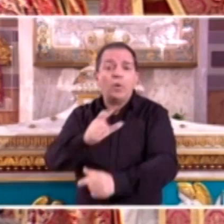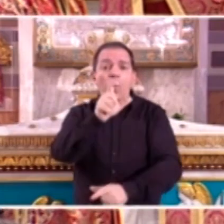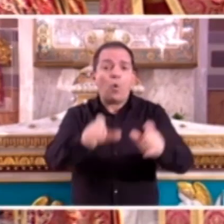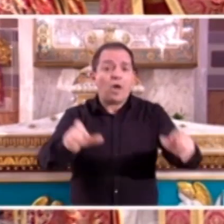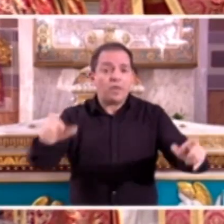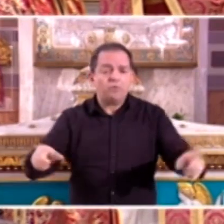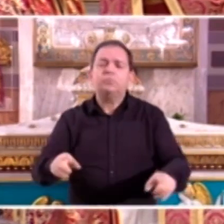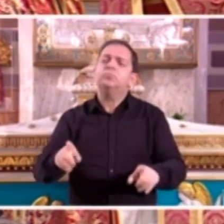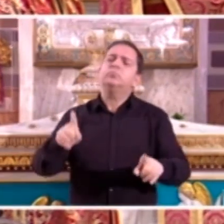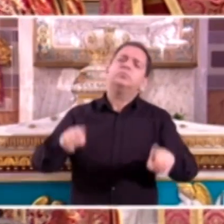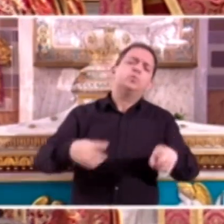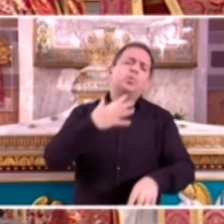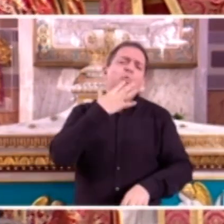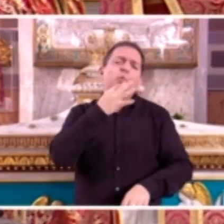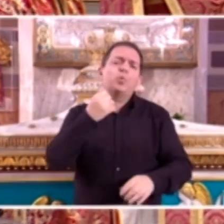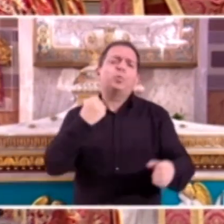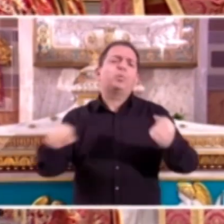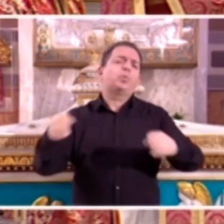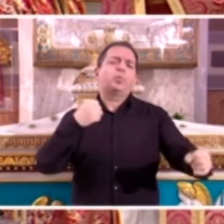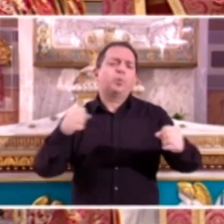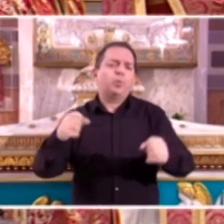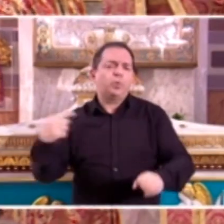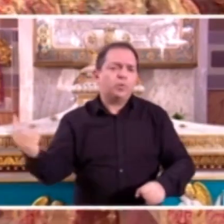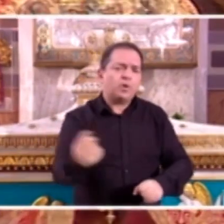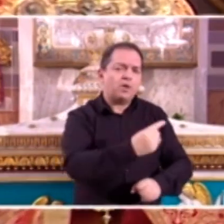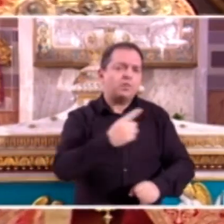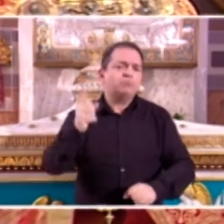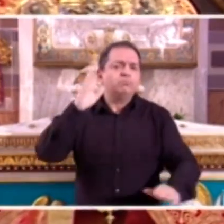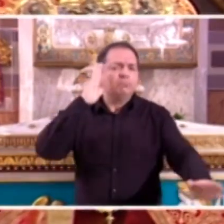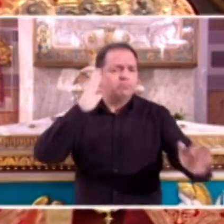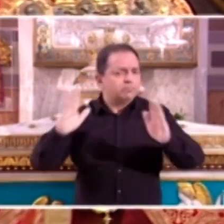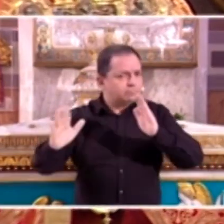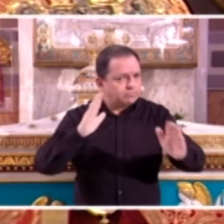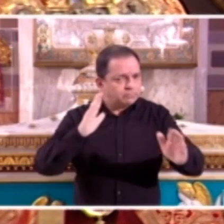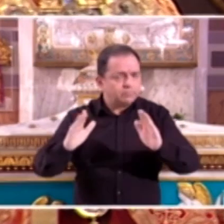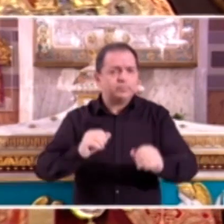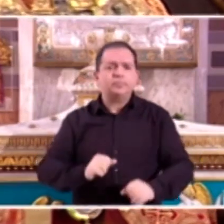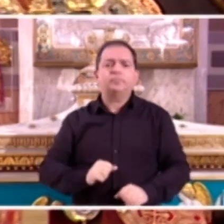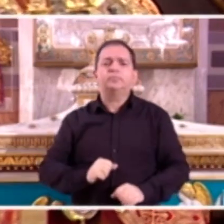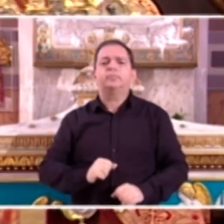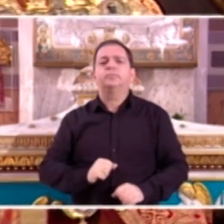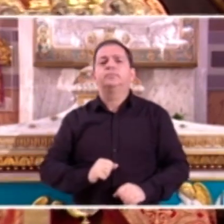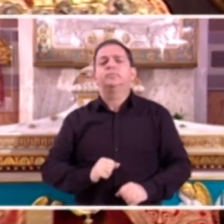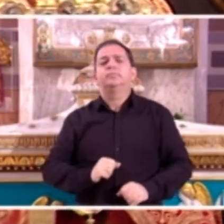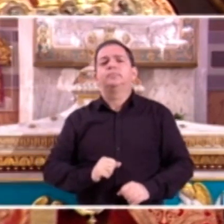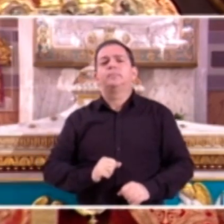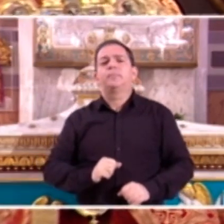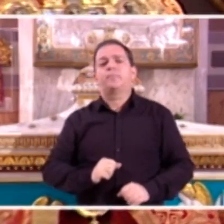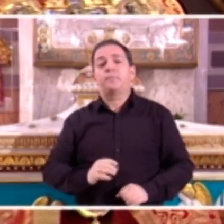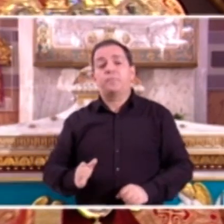των διευλόγους αιτίας απολυφθέντων αυτής,